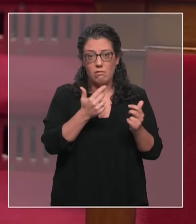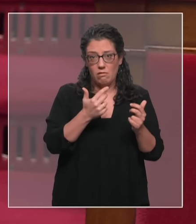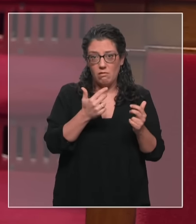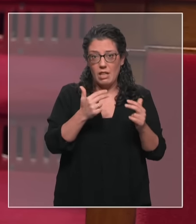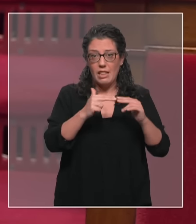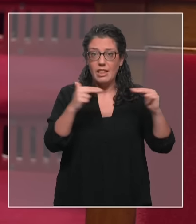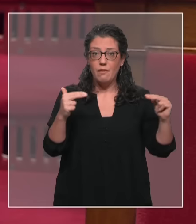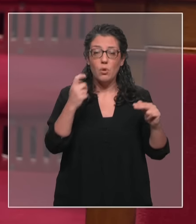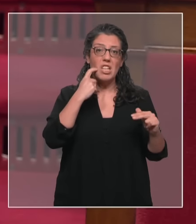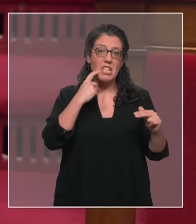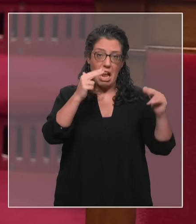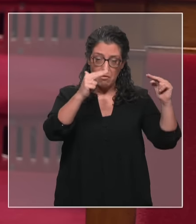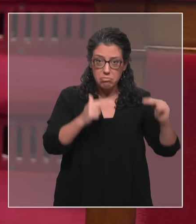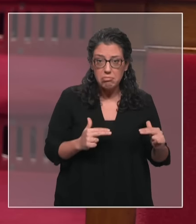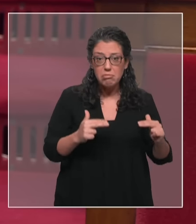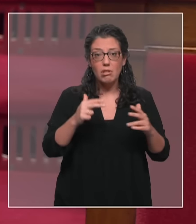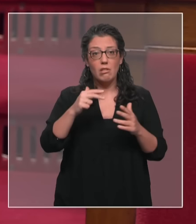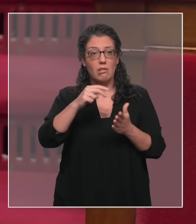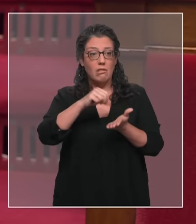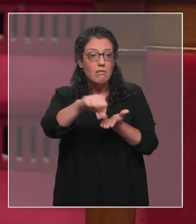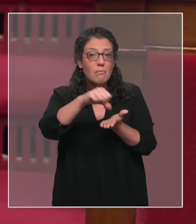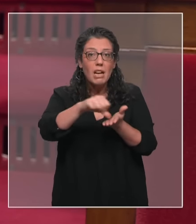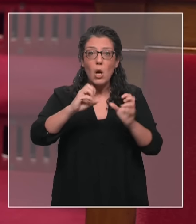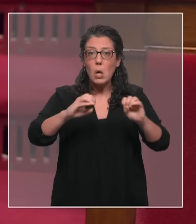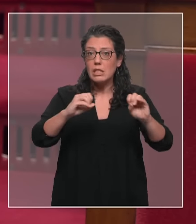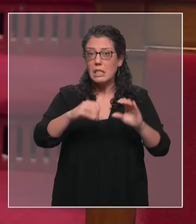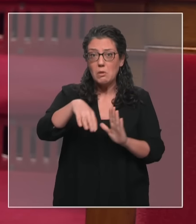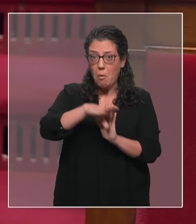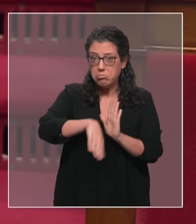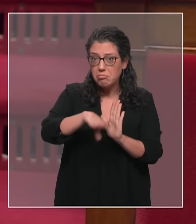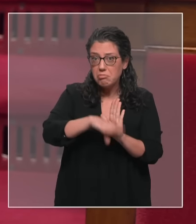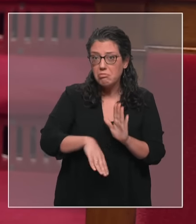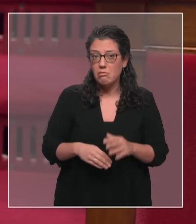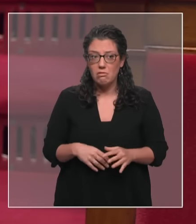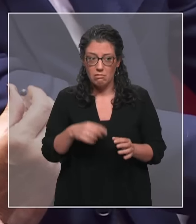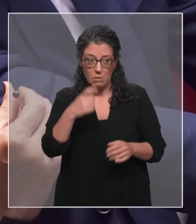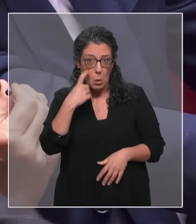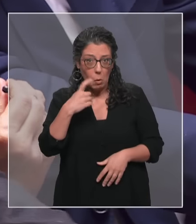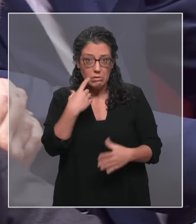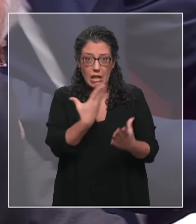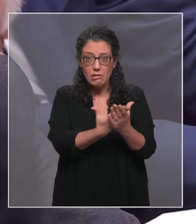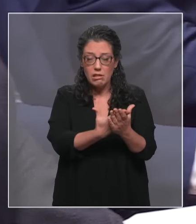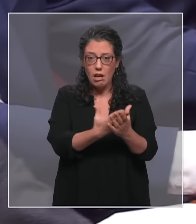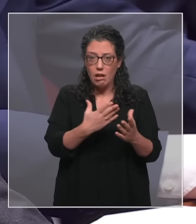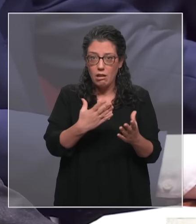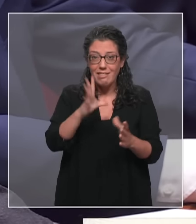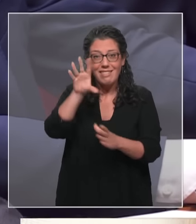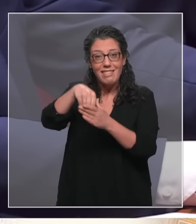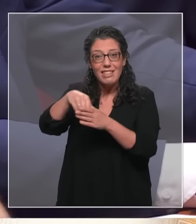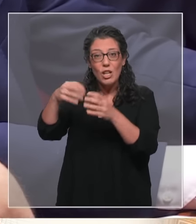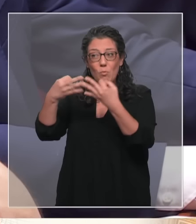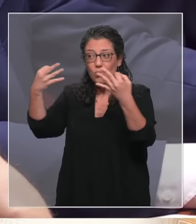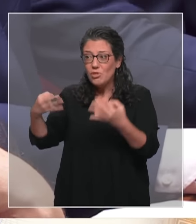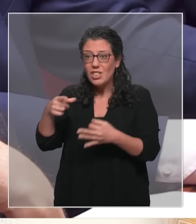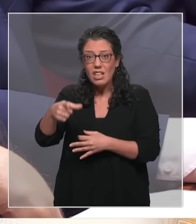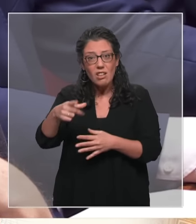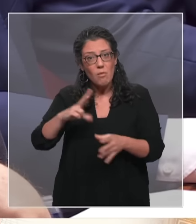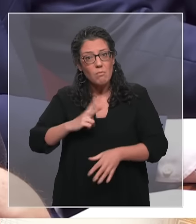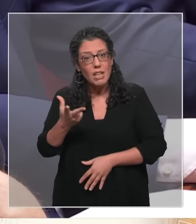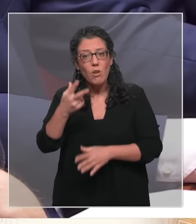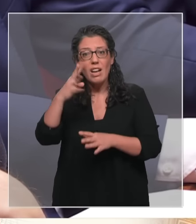payés? Comment comprendre, à l'aune de ce terrible constat, que vous proposez dans le budget de supprimer 4000